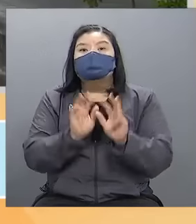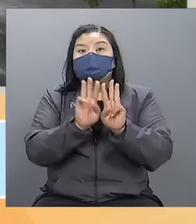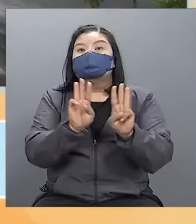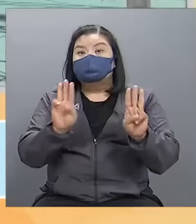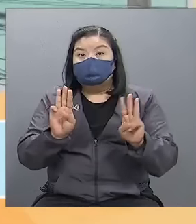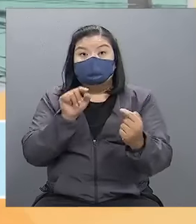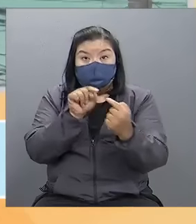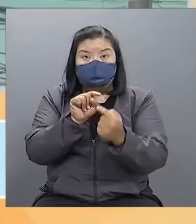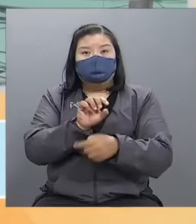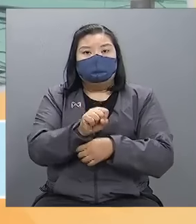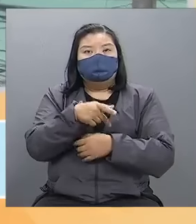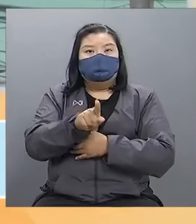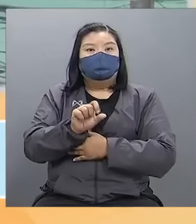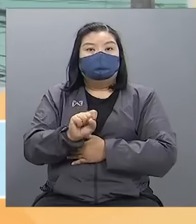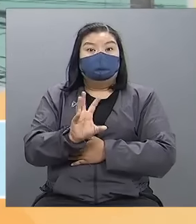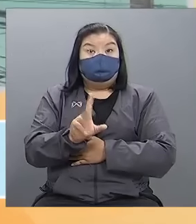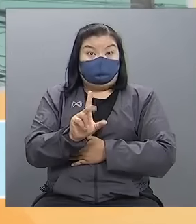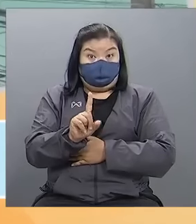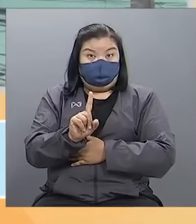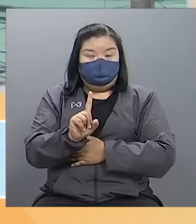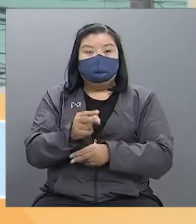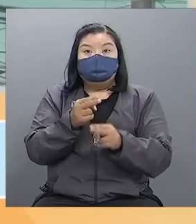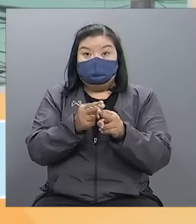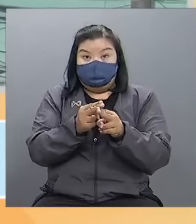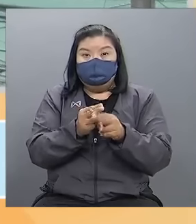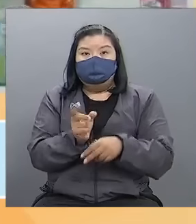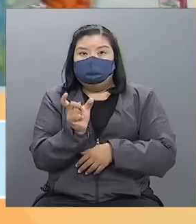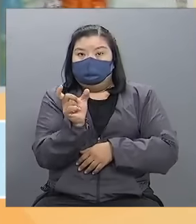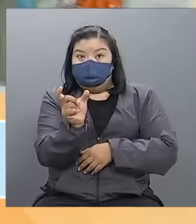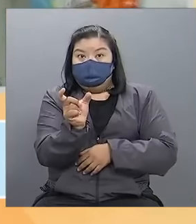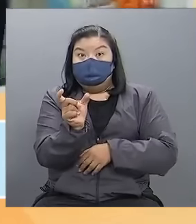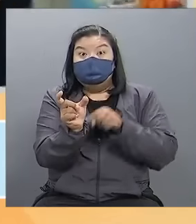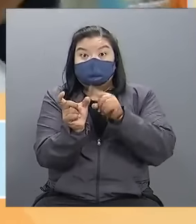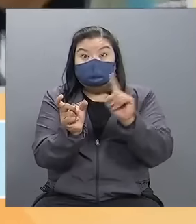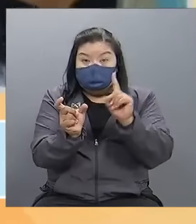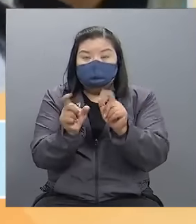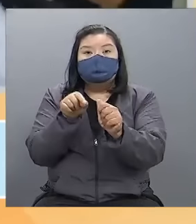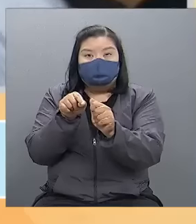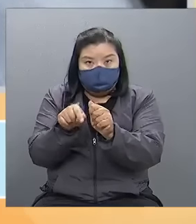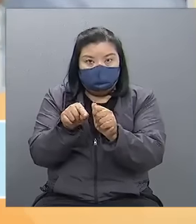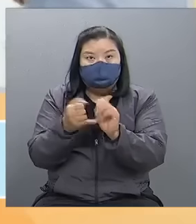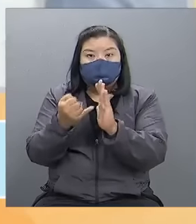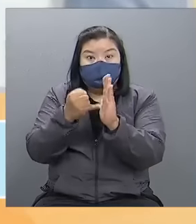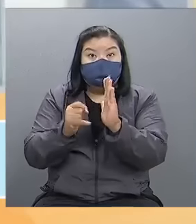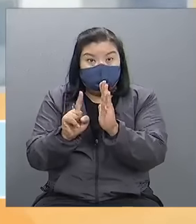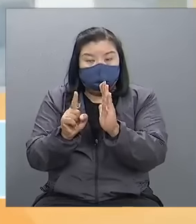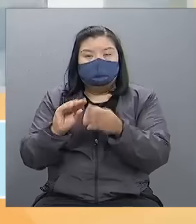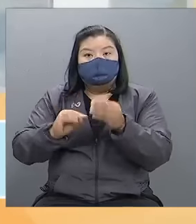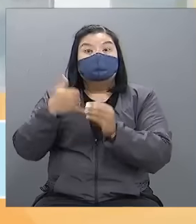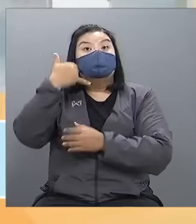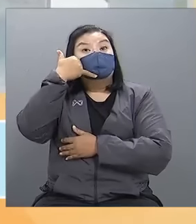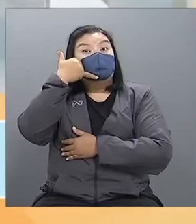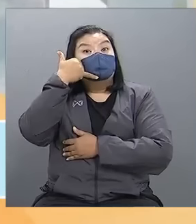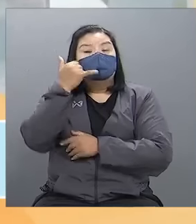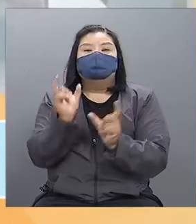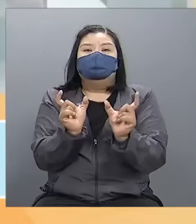ประกาศหอว่า ร้านนี้อยู่ที่อำเภออะไร จัหวดอะไร แลวมเบอรโรสตดต่อทั